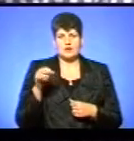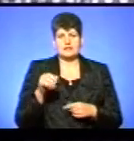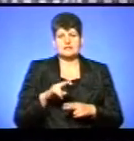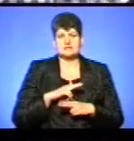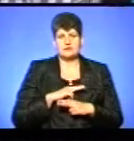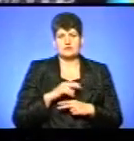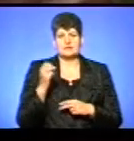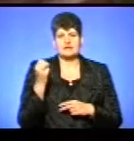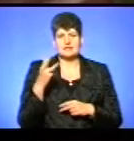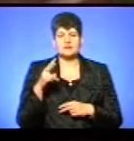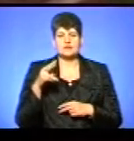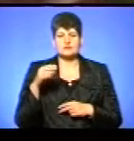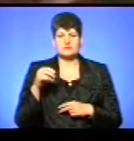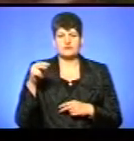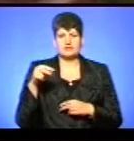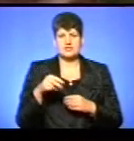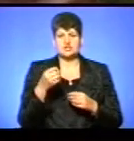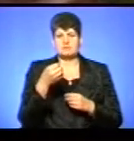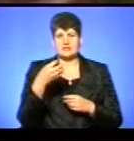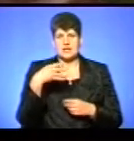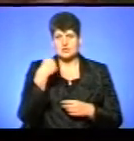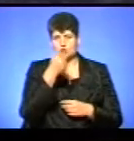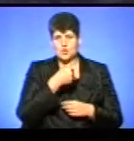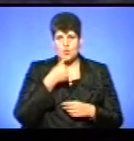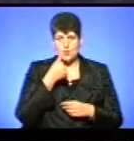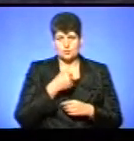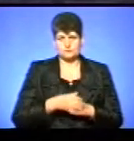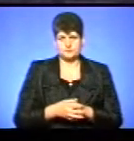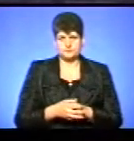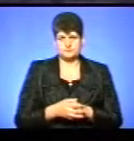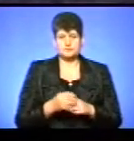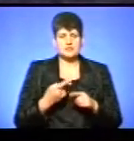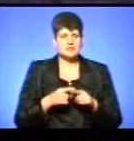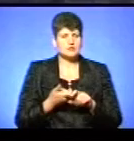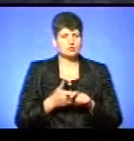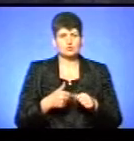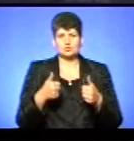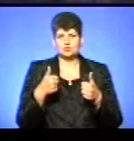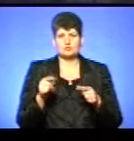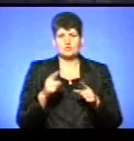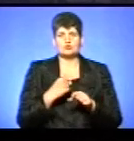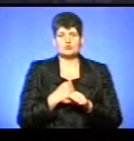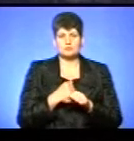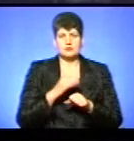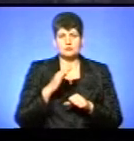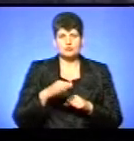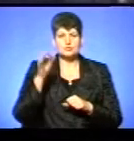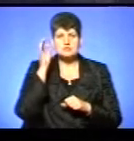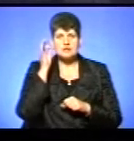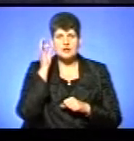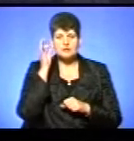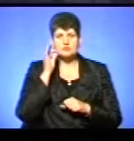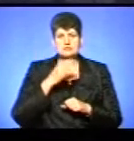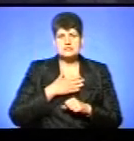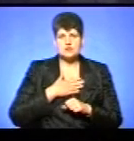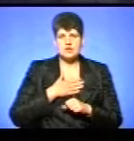Мар'янки 13 листопада 2015 році. Це дуже добре, що це зробили, буде згадувати за